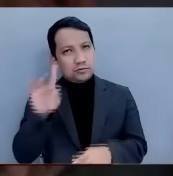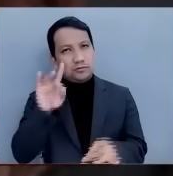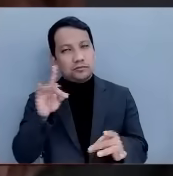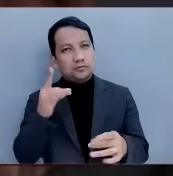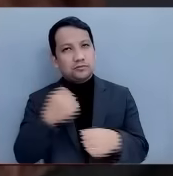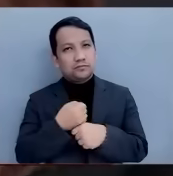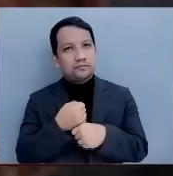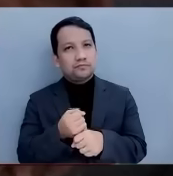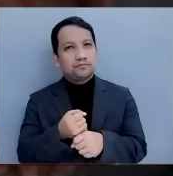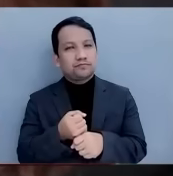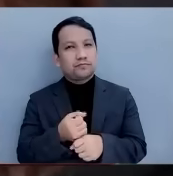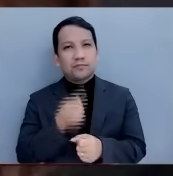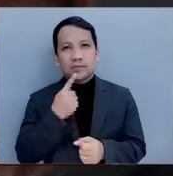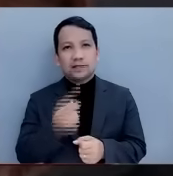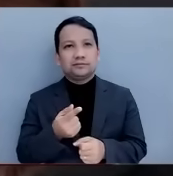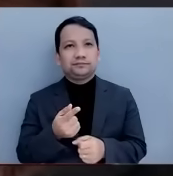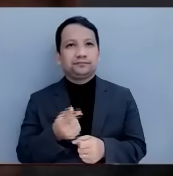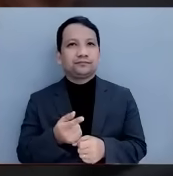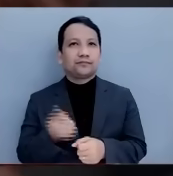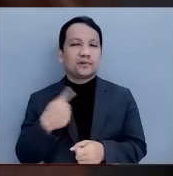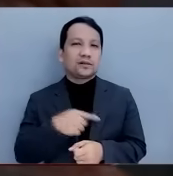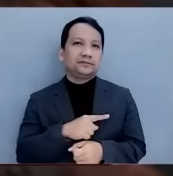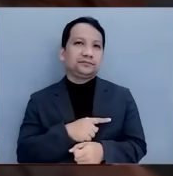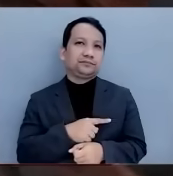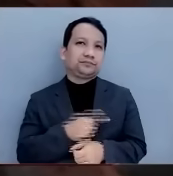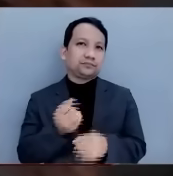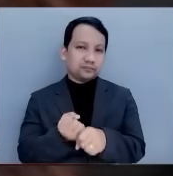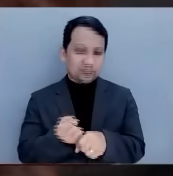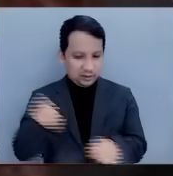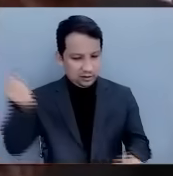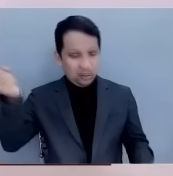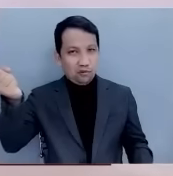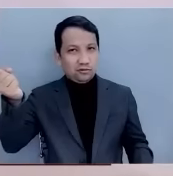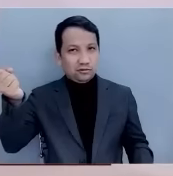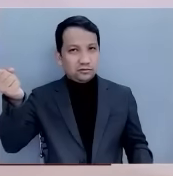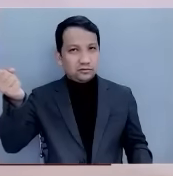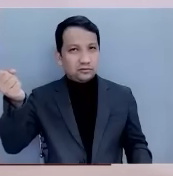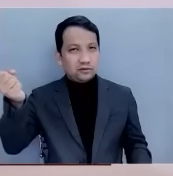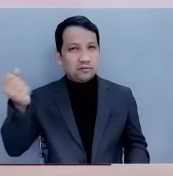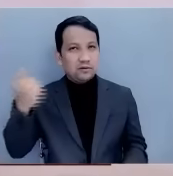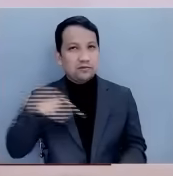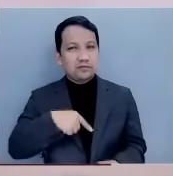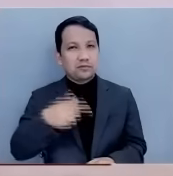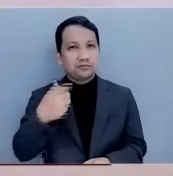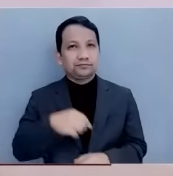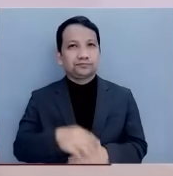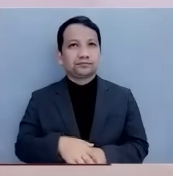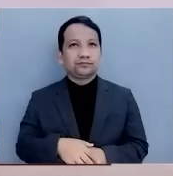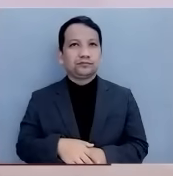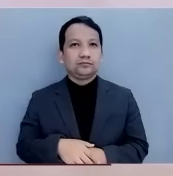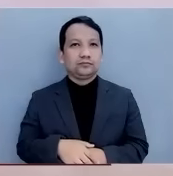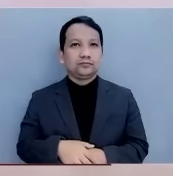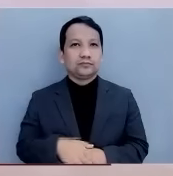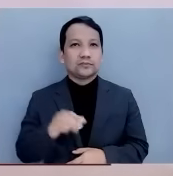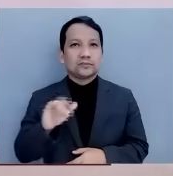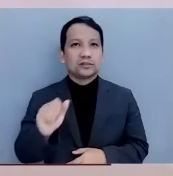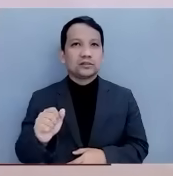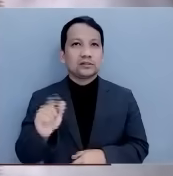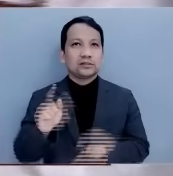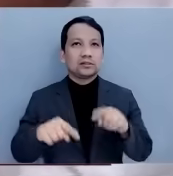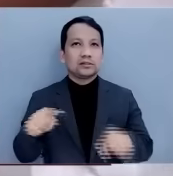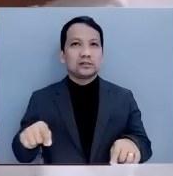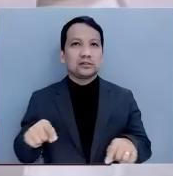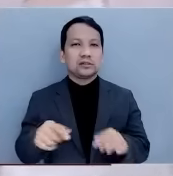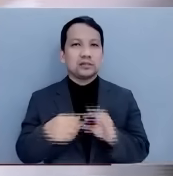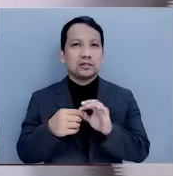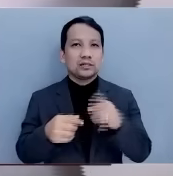better. So, we realized na yung long stick mas better sa akin. Entry ito ng Signal, Sari Sari at Epic